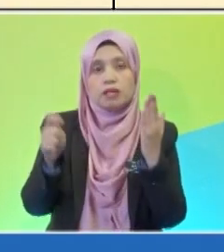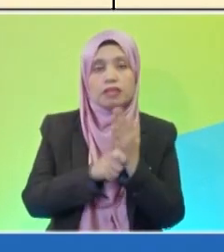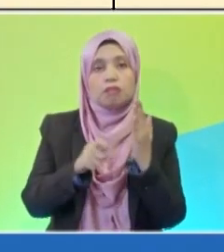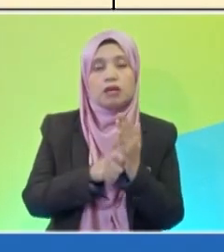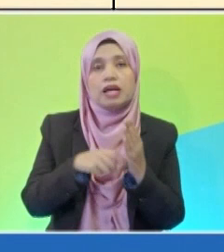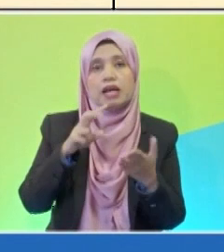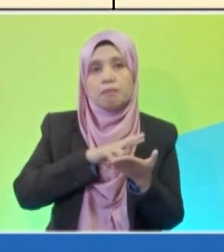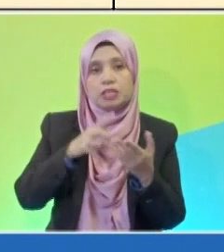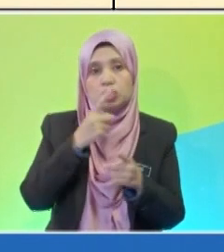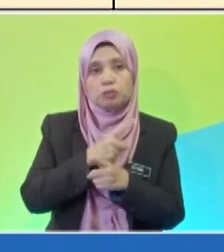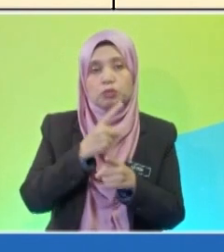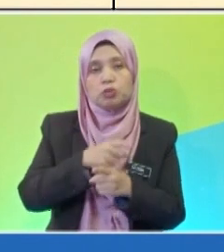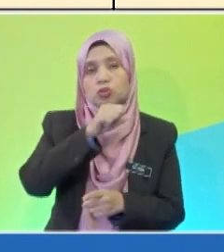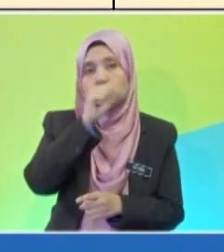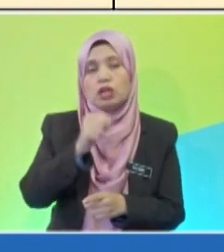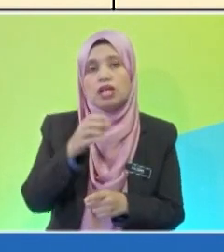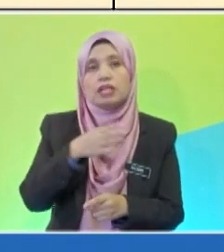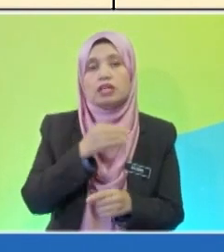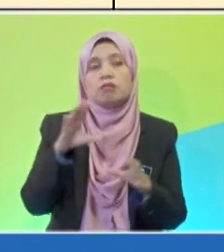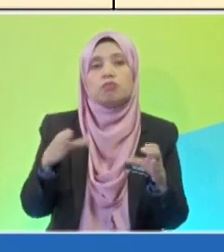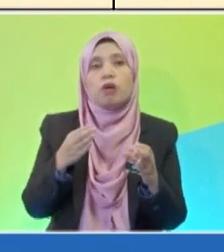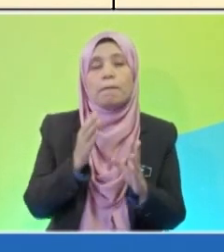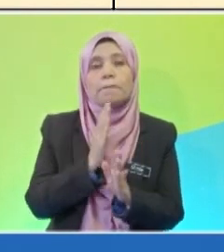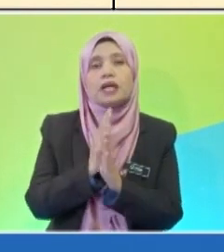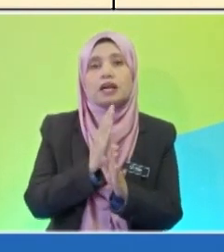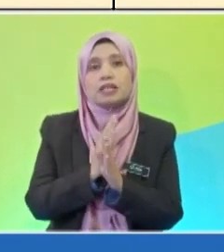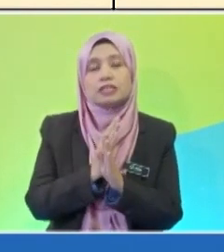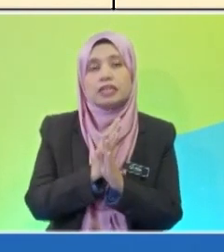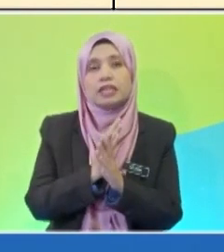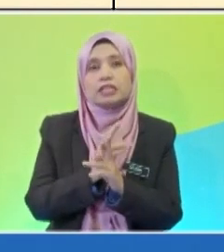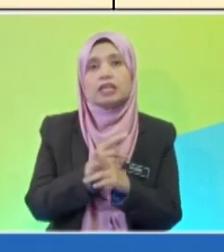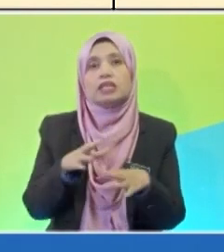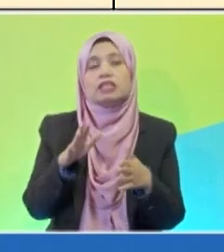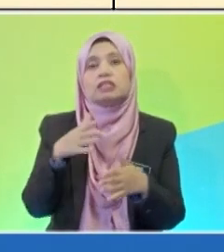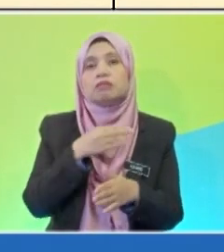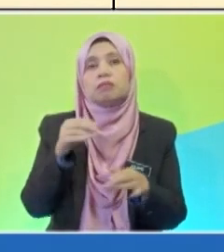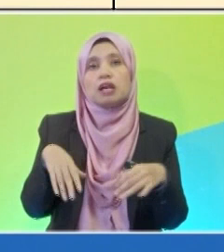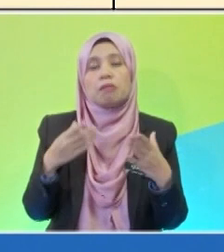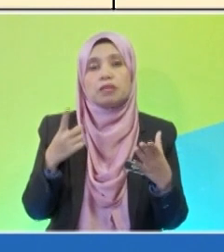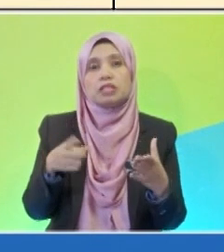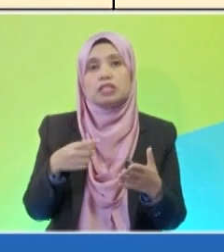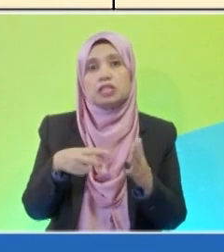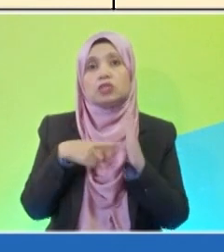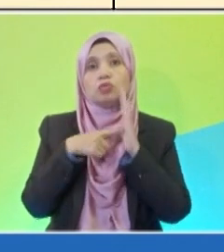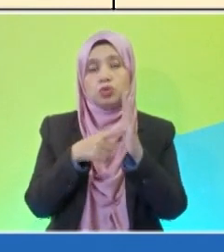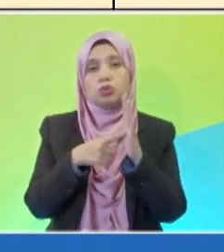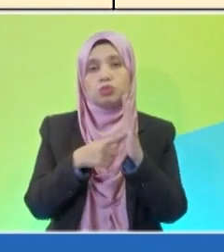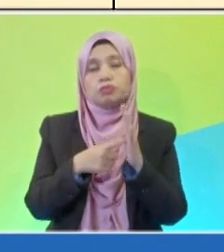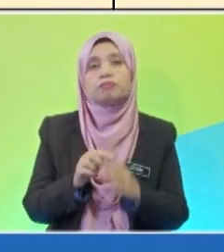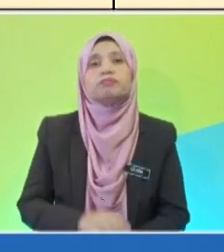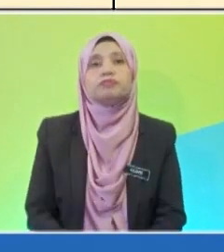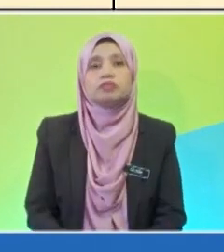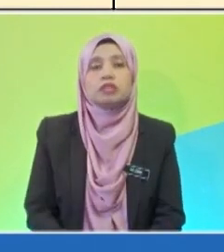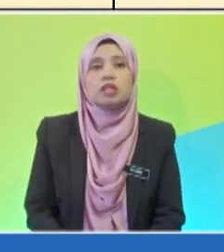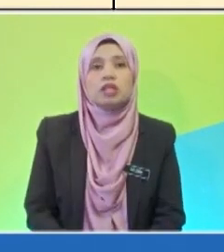betul-betul soalan dan buat pelarasan lah. Okay? Dan bagaimana ia tertera dalam pendapatan dan perbelanjaan?